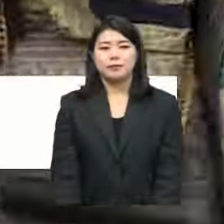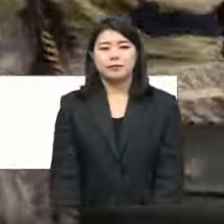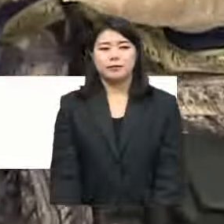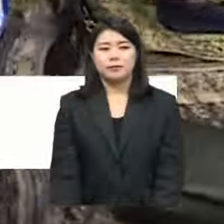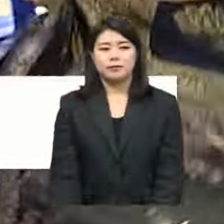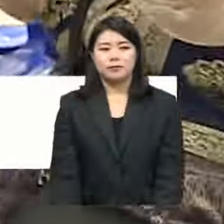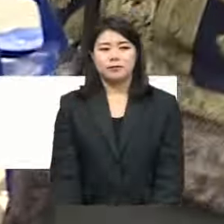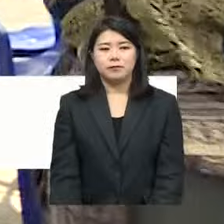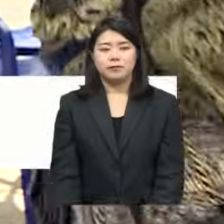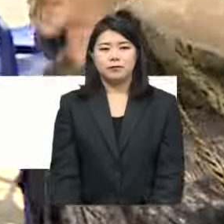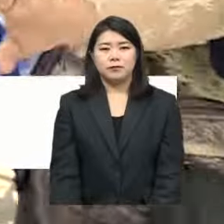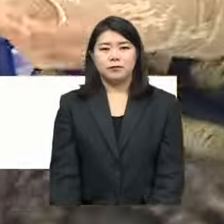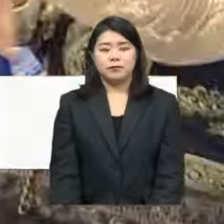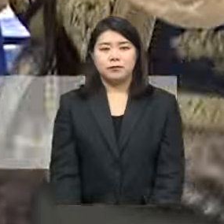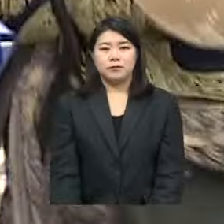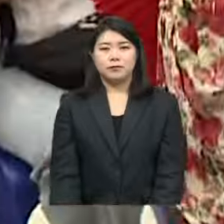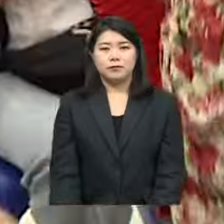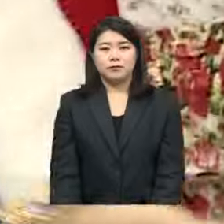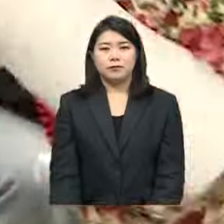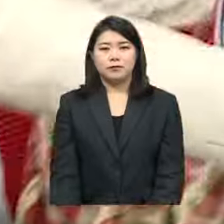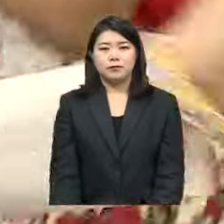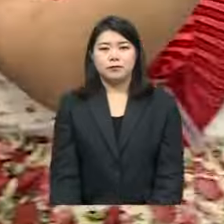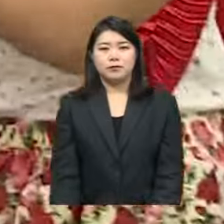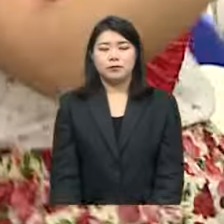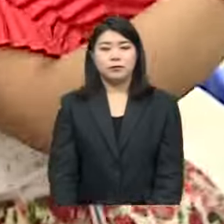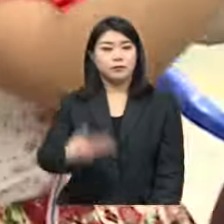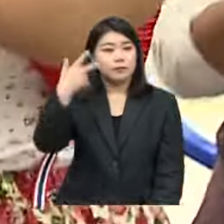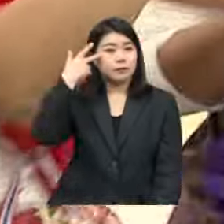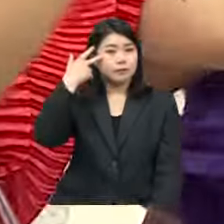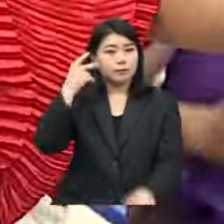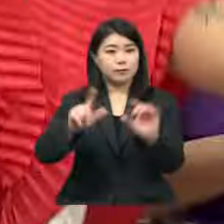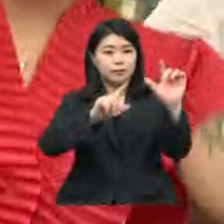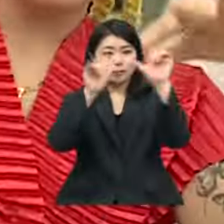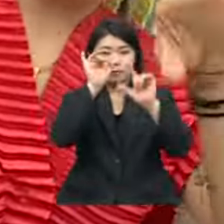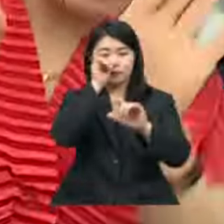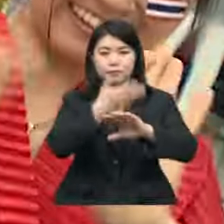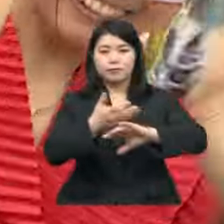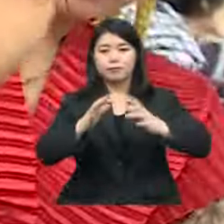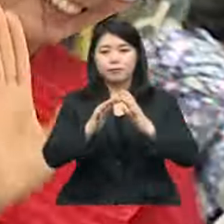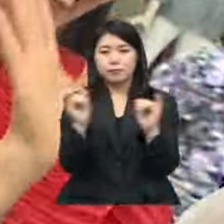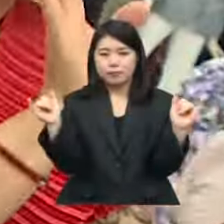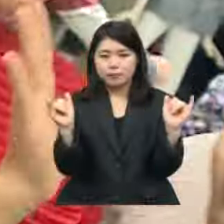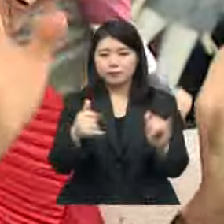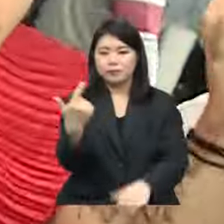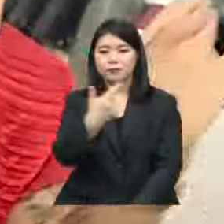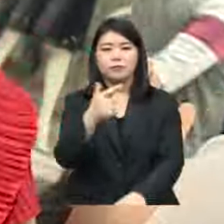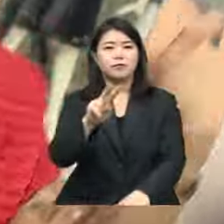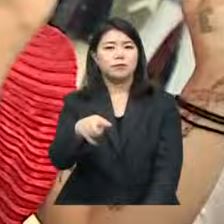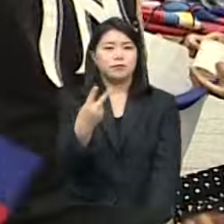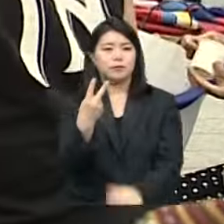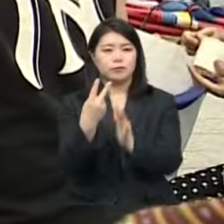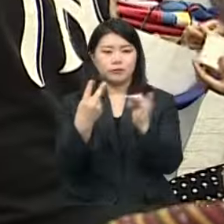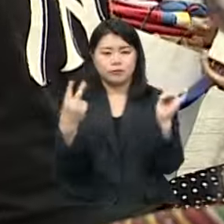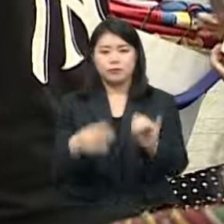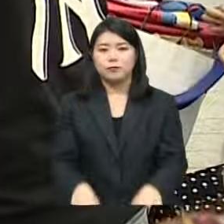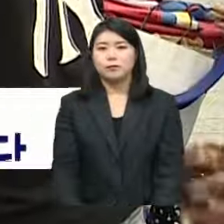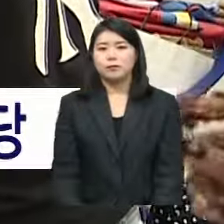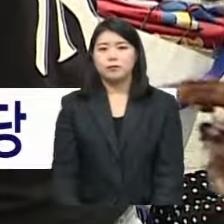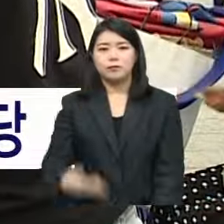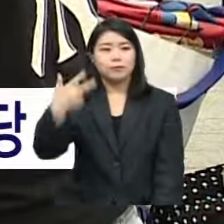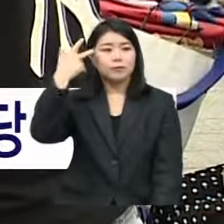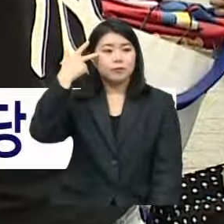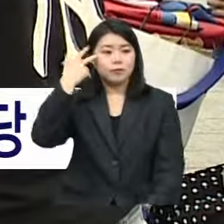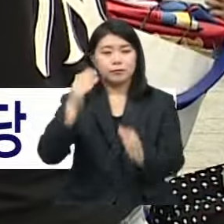잘 입어야 돼. 여주시에 거주하고 있는 외국인 이주민은 6,200여 명. 여주시